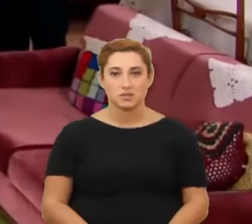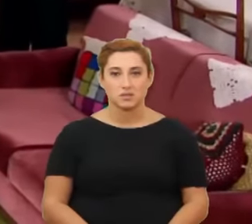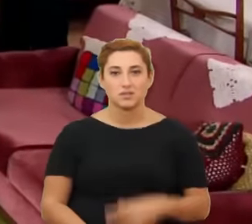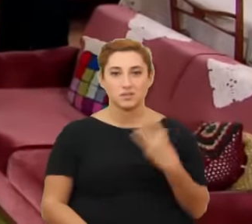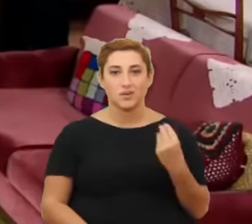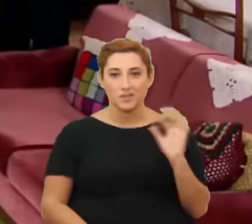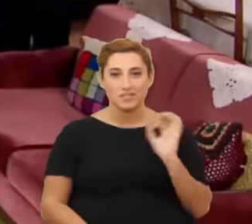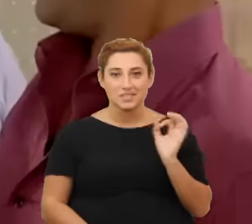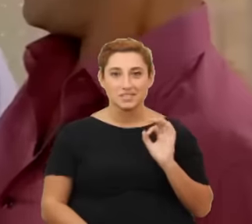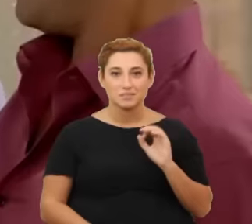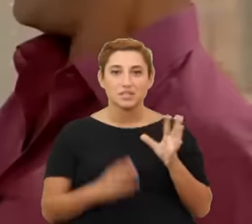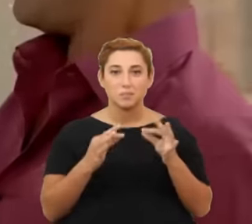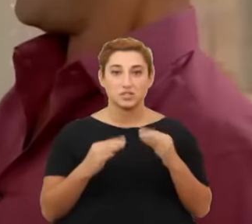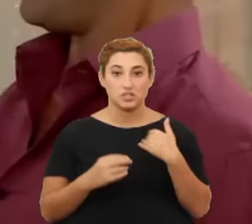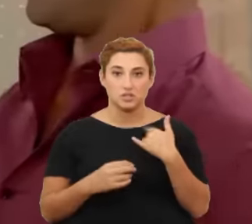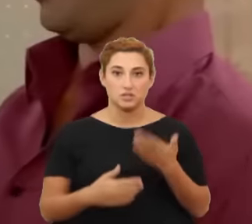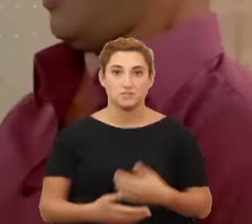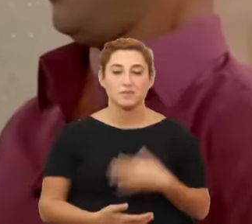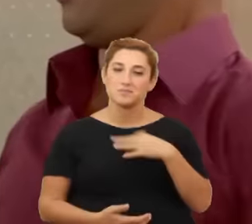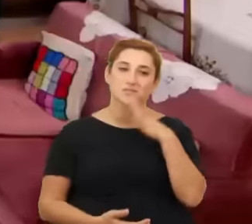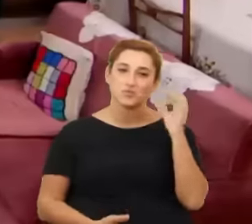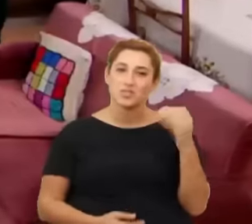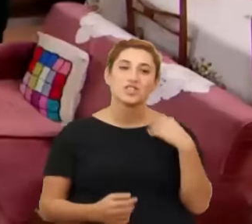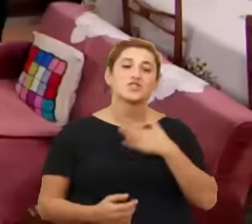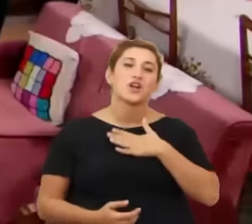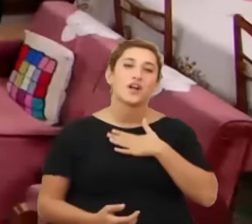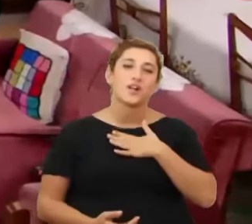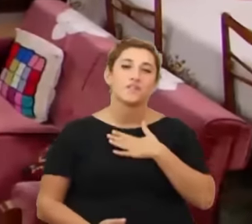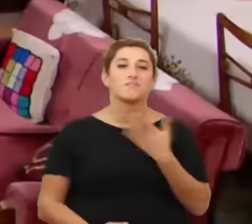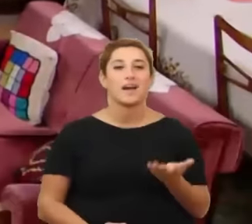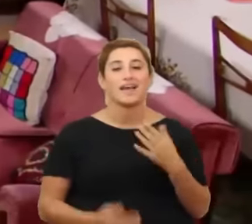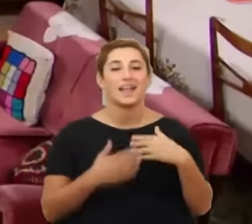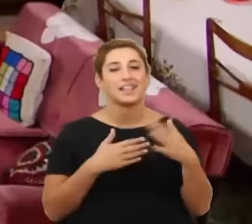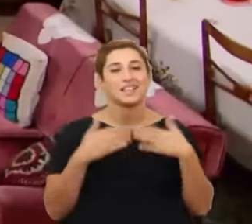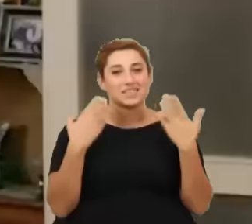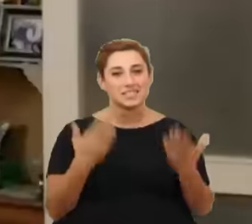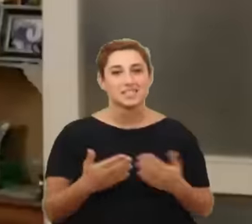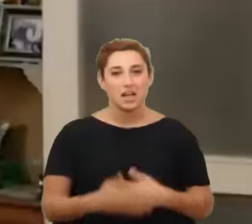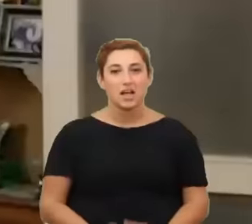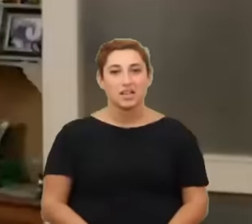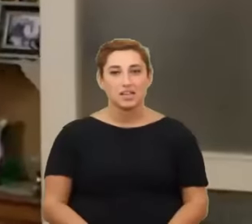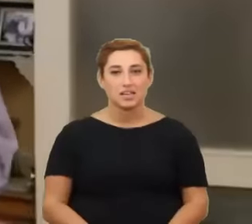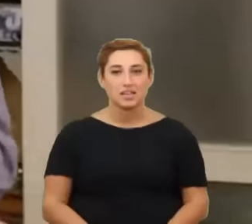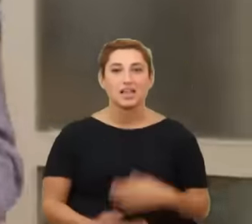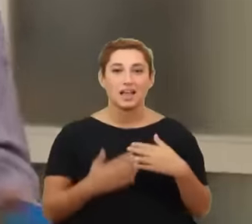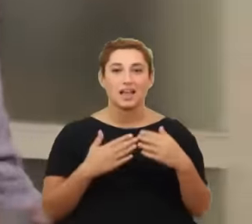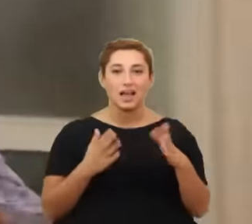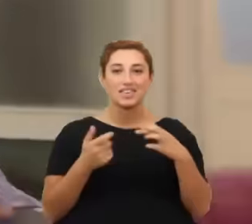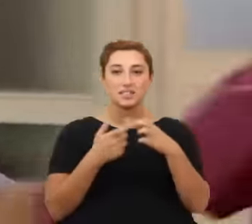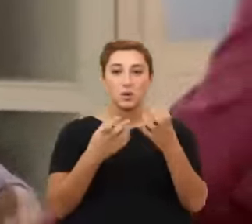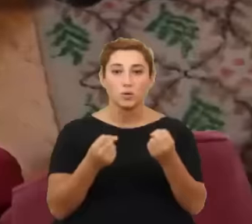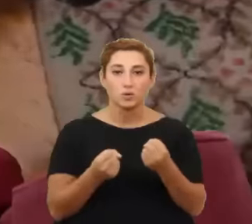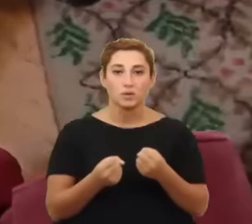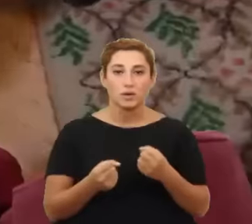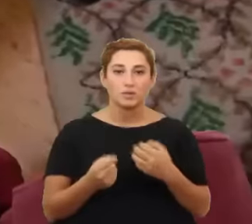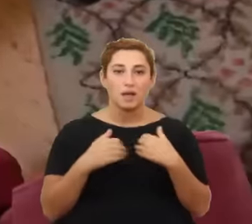Çok hoş değil mi? Yapıştı. Bize artık müsaade. Canım. Ay, ellerinize sağlık. Hele Rıza, şunu